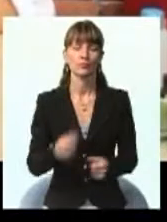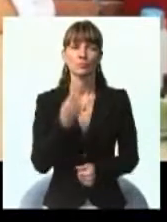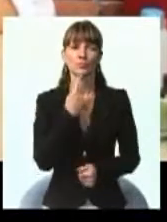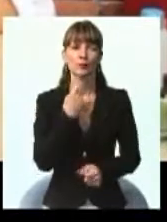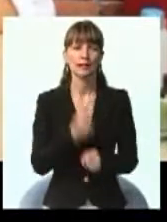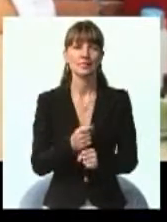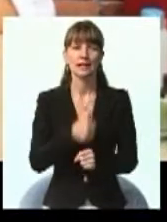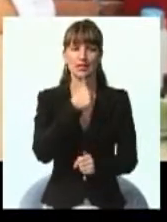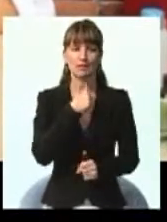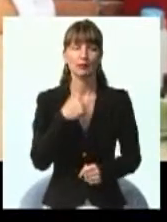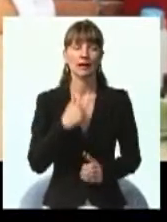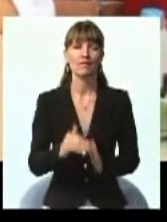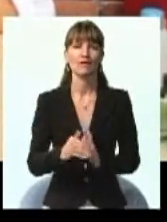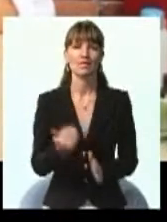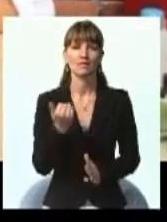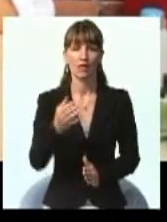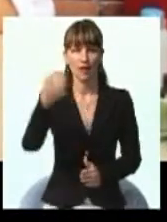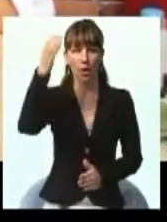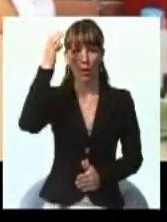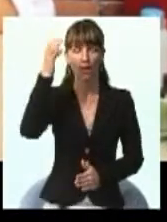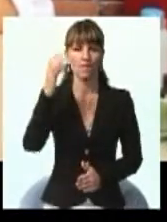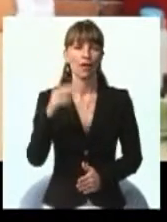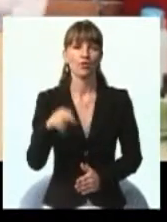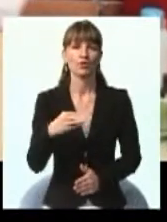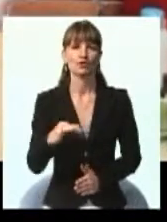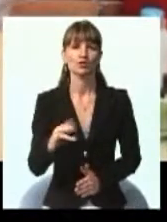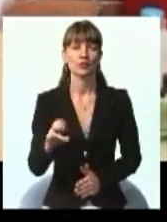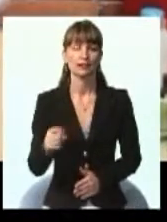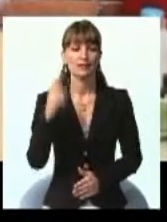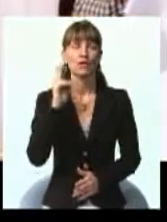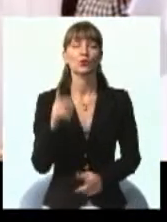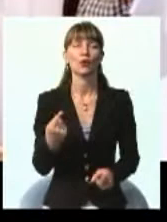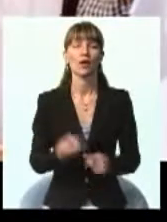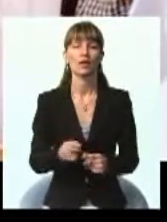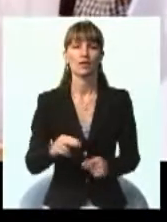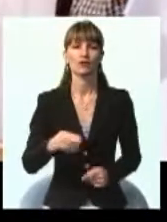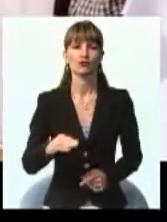зробити експеримент, ми викличемо з вами наукового джина. Ви знаєте, хто такий джин?